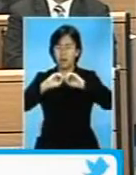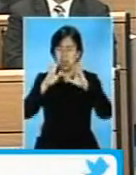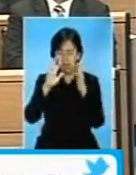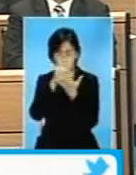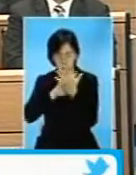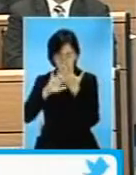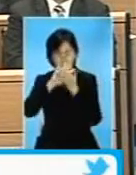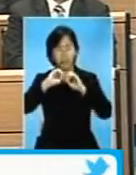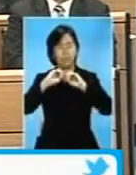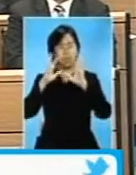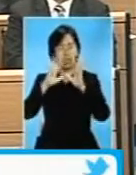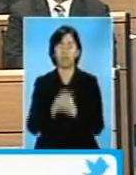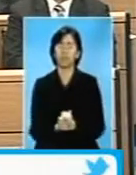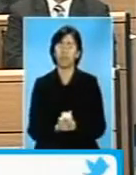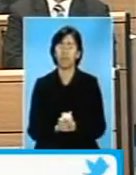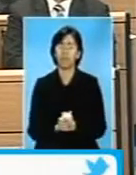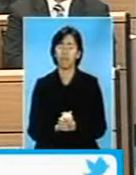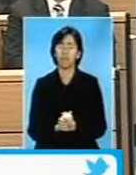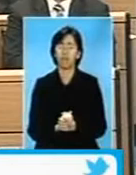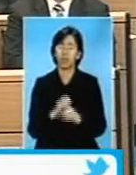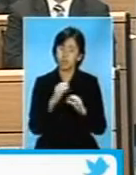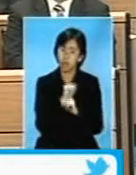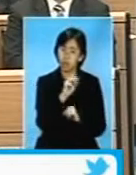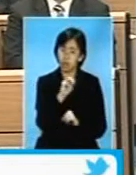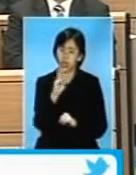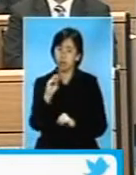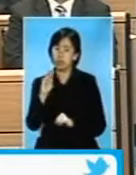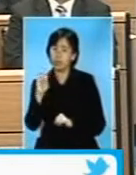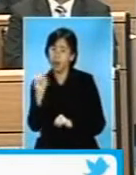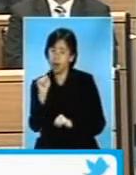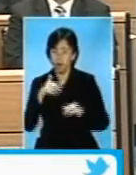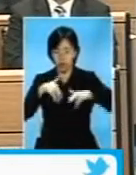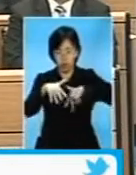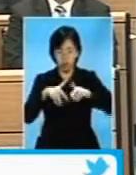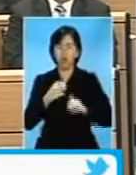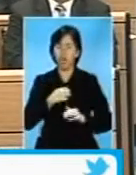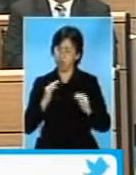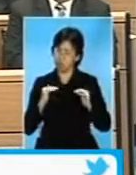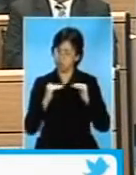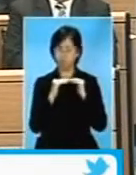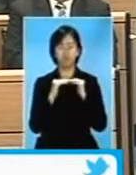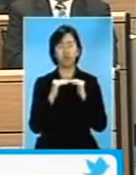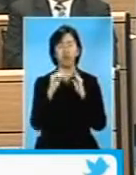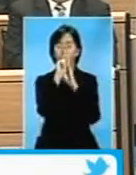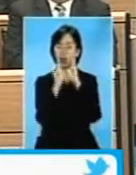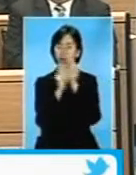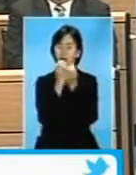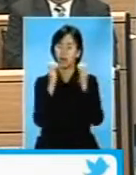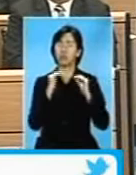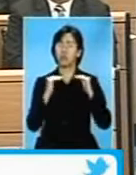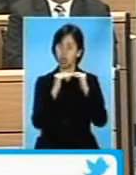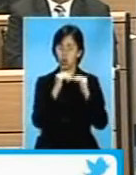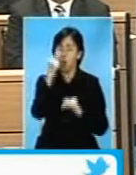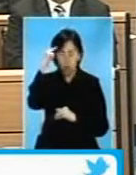นว่าตกลงว่าจะให้ประชาชนที่ต้องการพิทักษ์รัฐธรรมนูญเมื่อพบว่ามีใครมีพฤติกรรมอย่างนี้แล้วเ